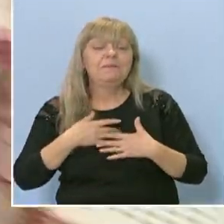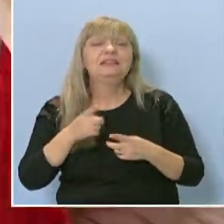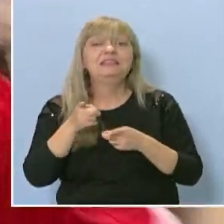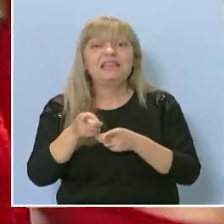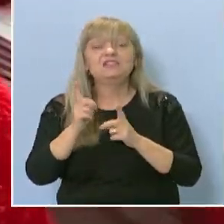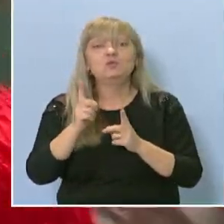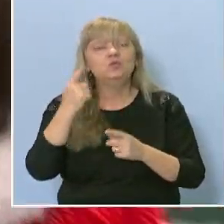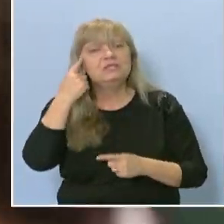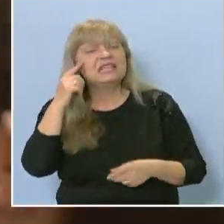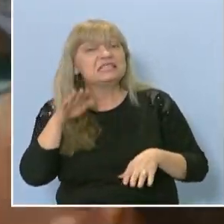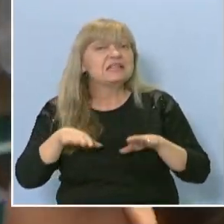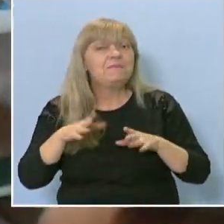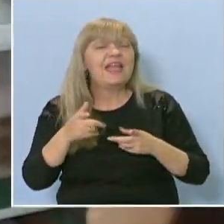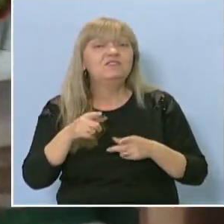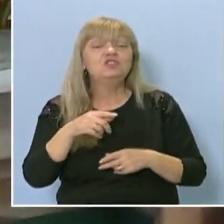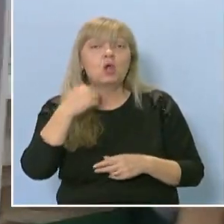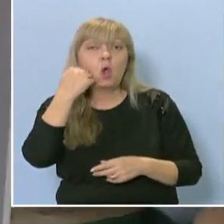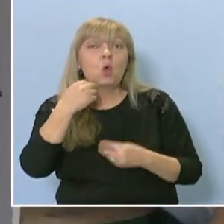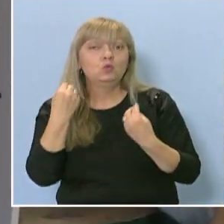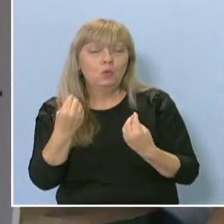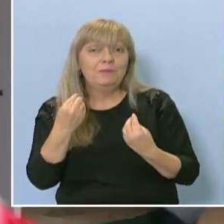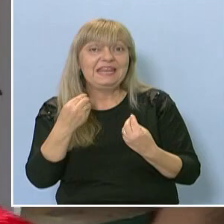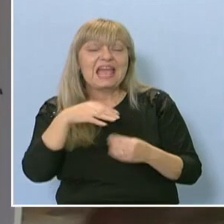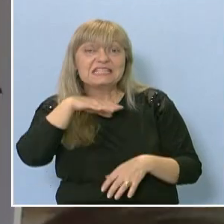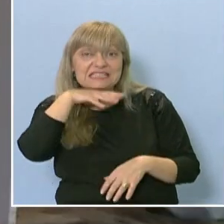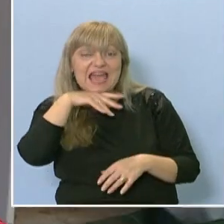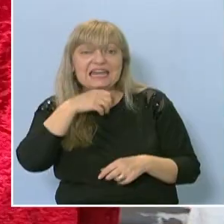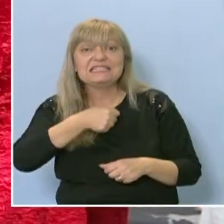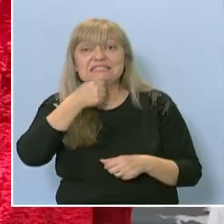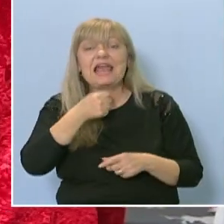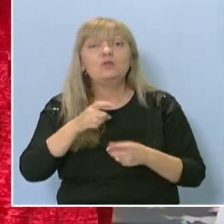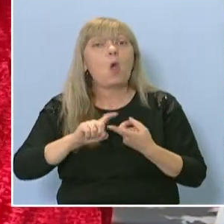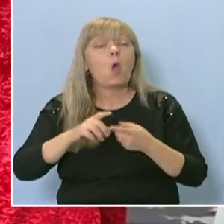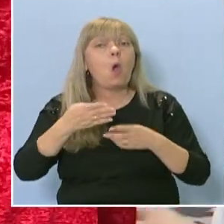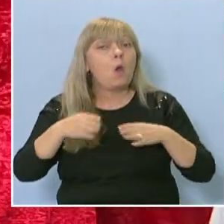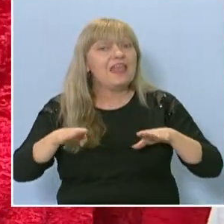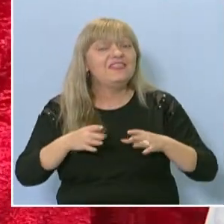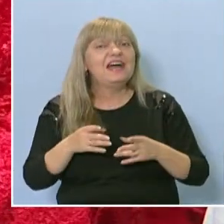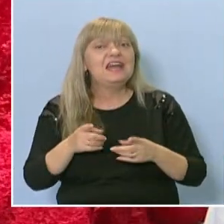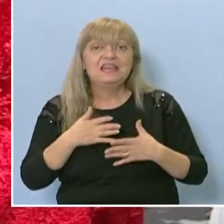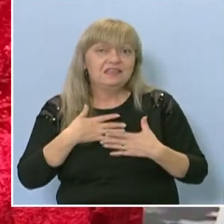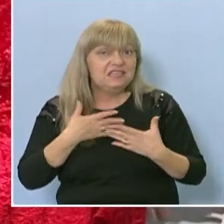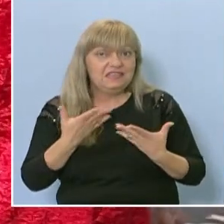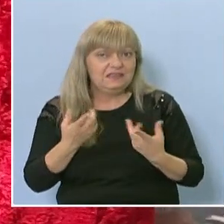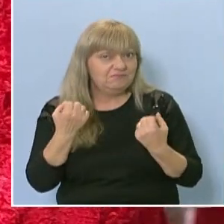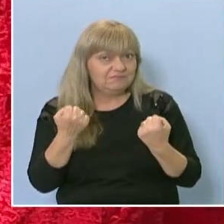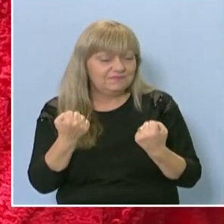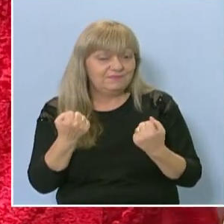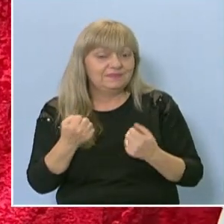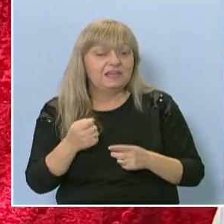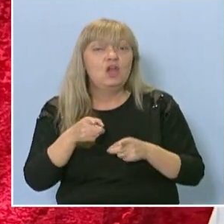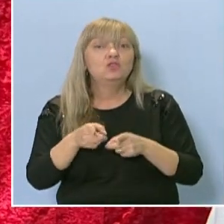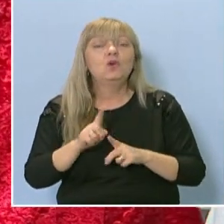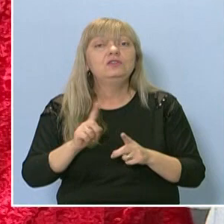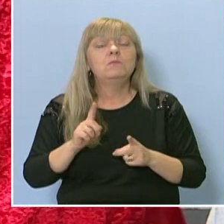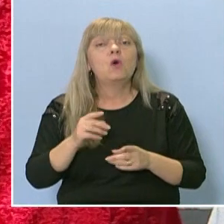които се съмняват, че добрият старец съществува и изпълнява желанията ни. Не точно може да изпълни всяко